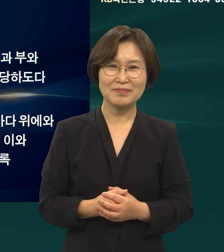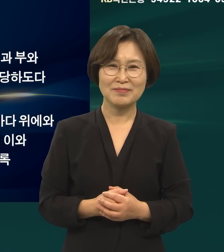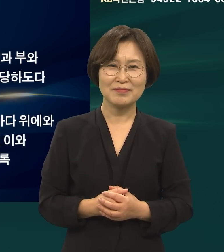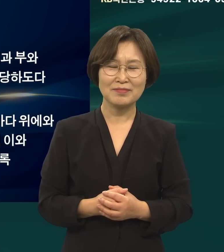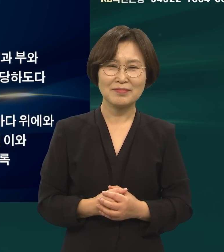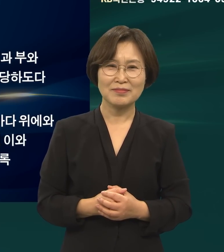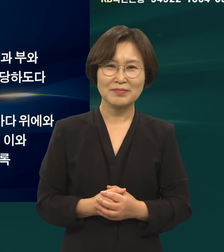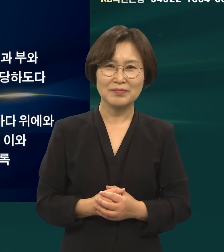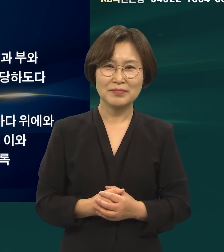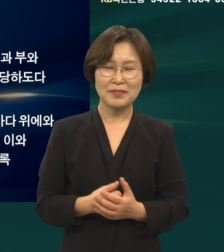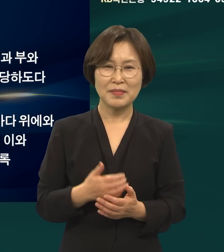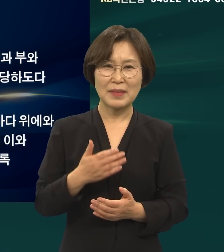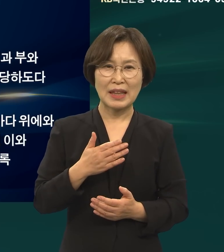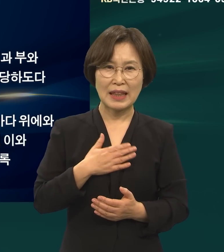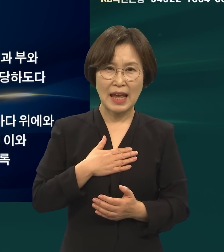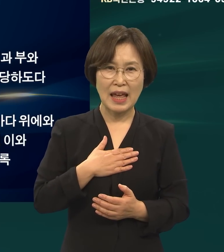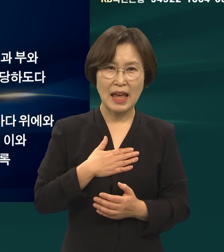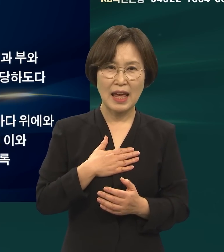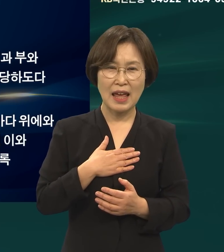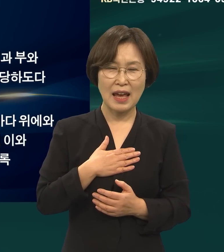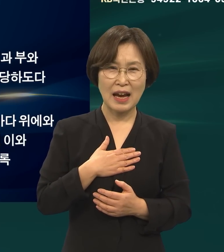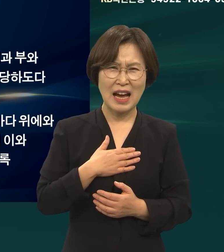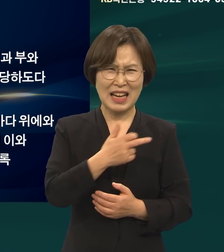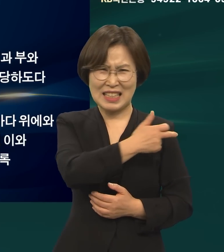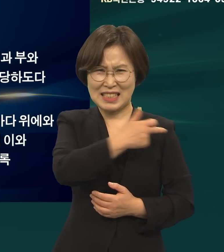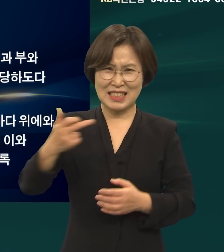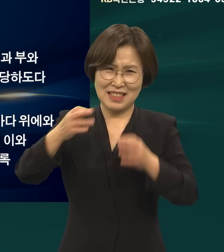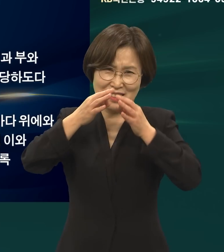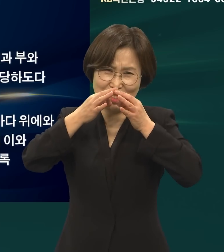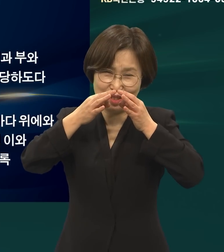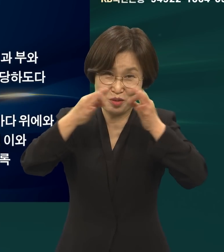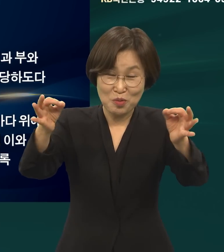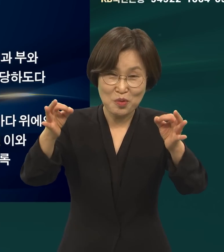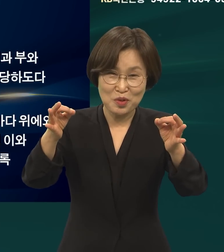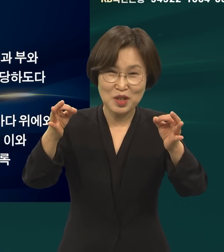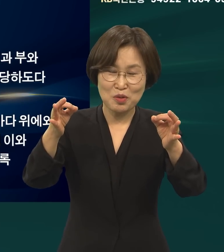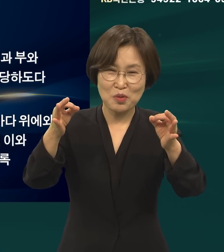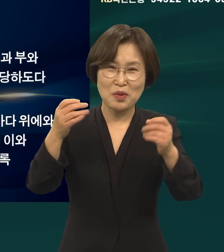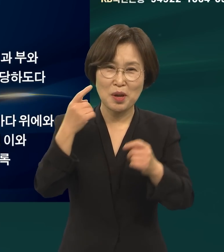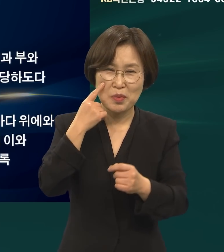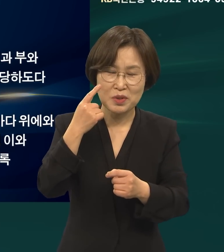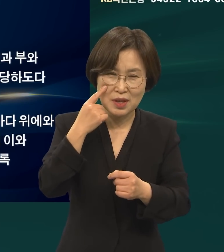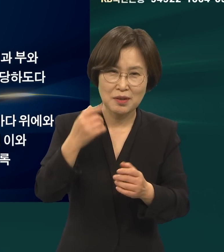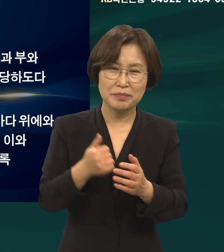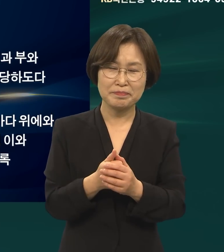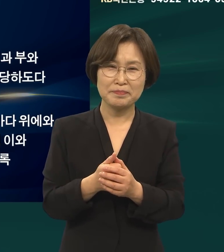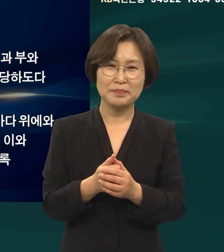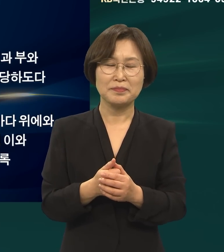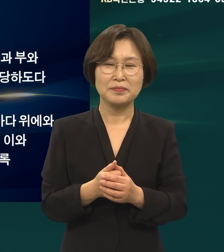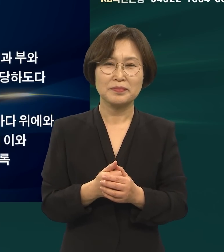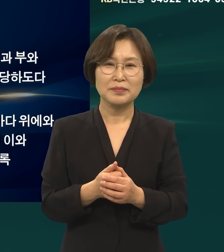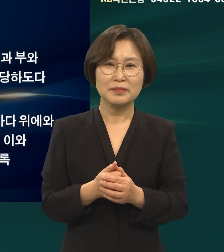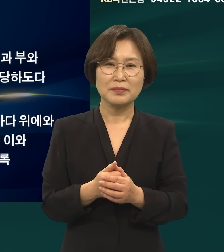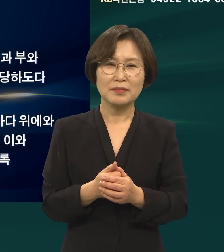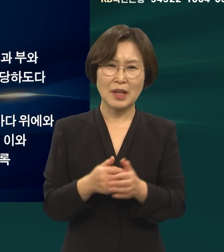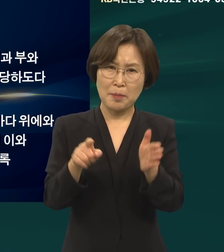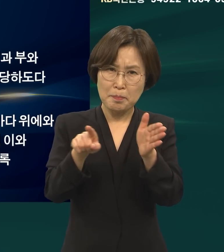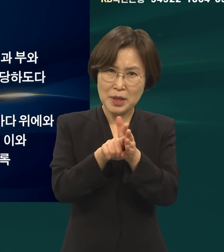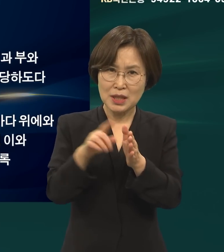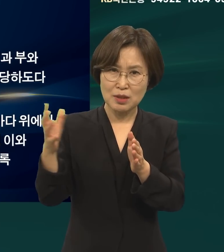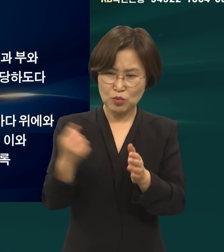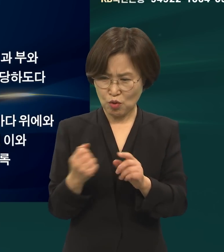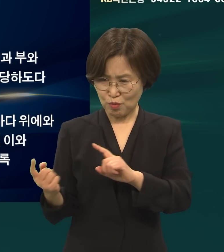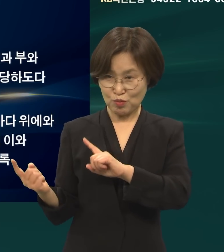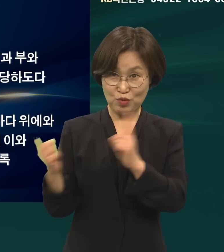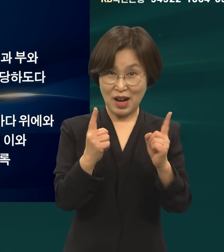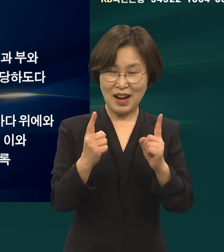읽냐면 내 인생의 가장 큰 목소리로, 그리고 내가 낙심했던 사람은 더 큰 목소리로. 그래서 오늘 믿음으로 부활하는